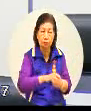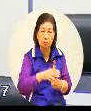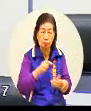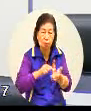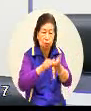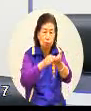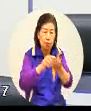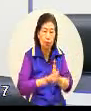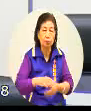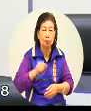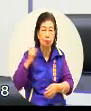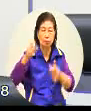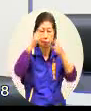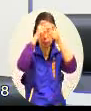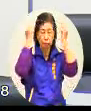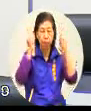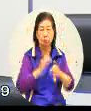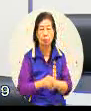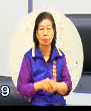啦。